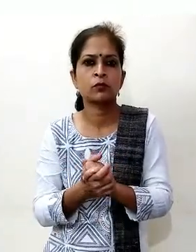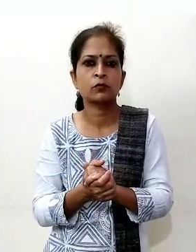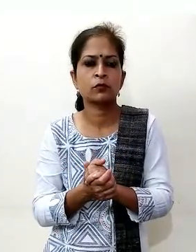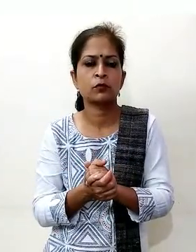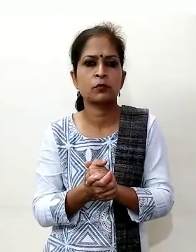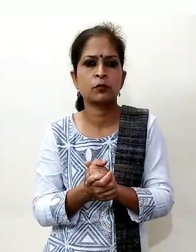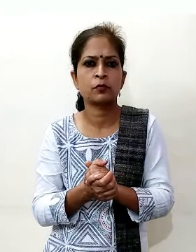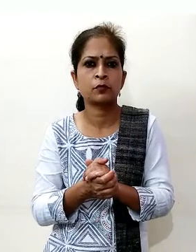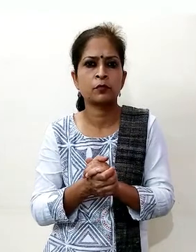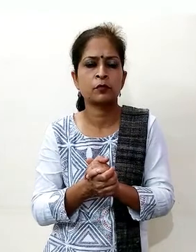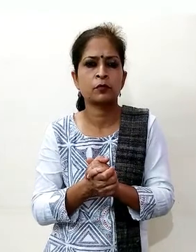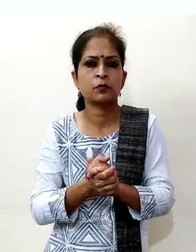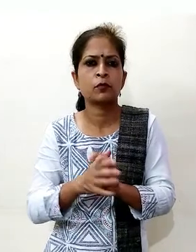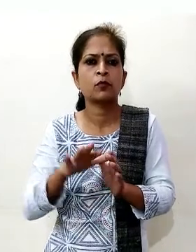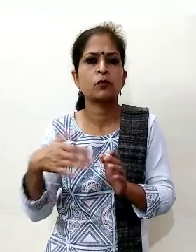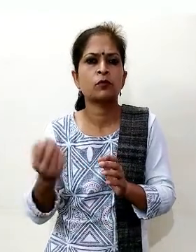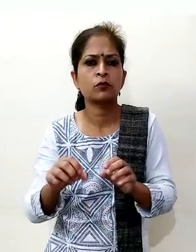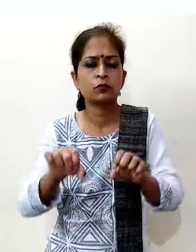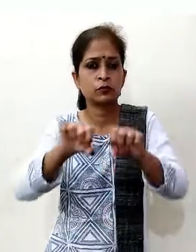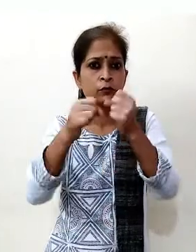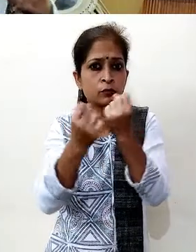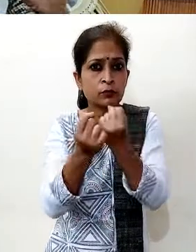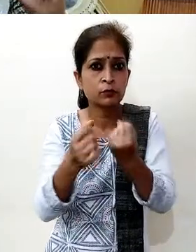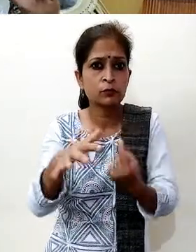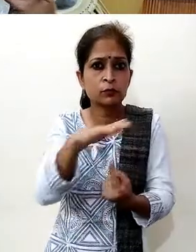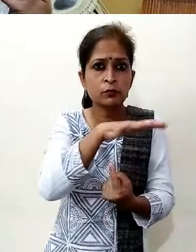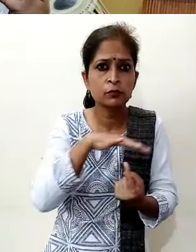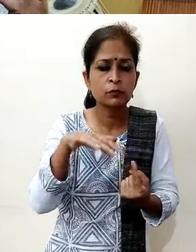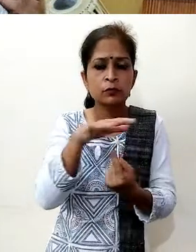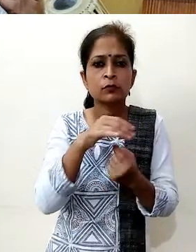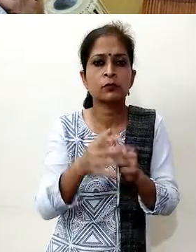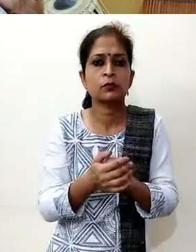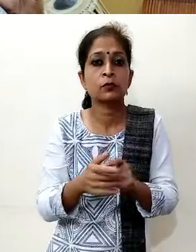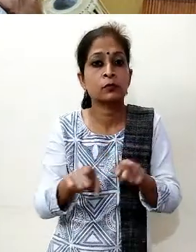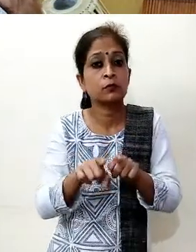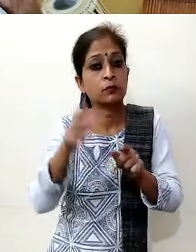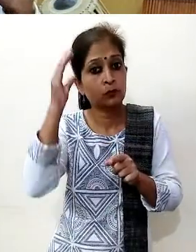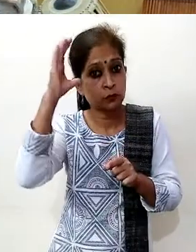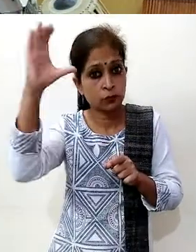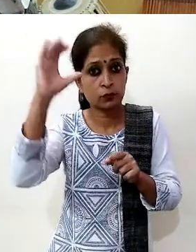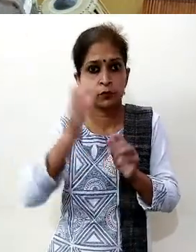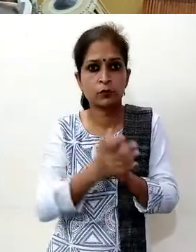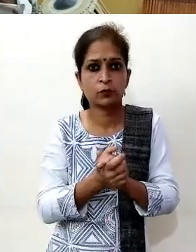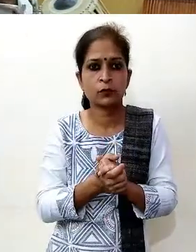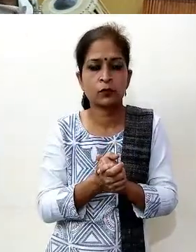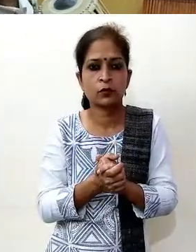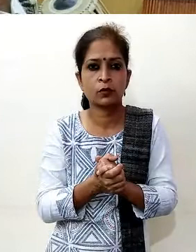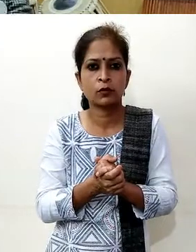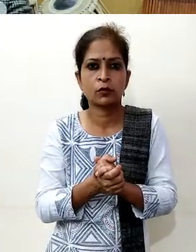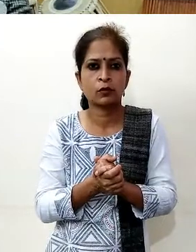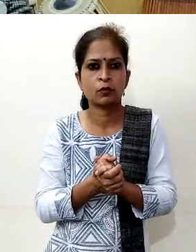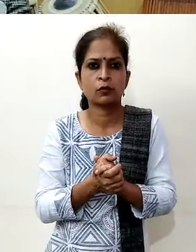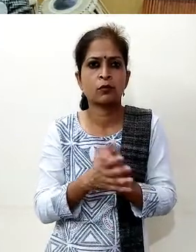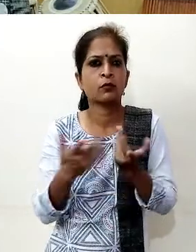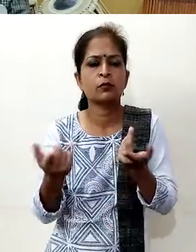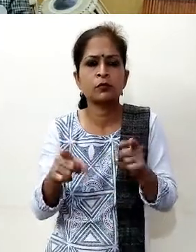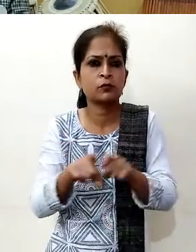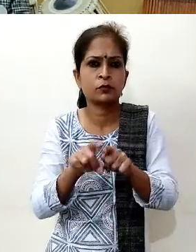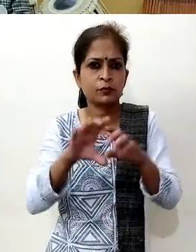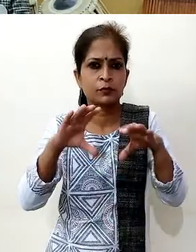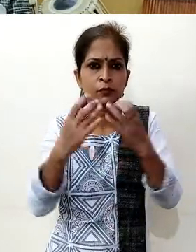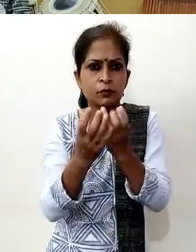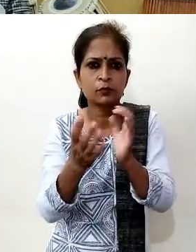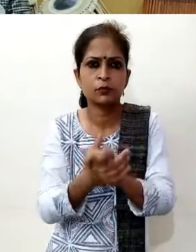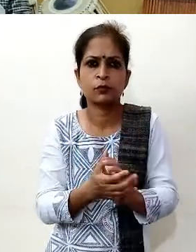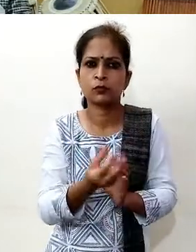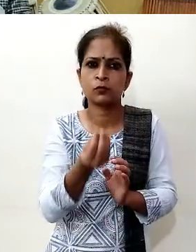हैं, एक पूरे समाज की परिकल्पना। बहुत कमजोर कुछ लोग, जैसे एक क्लास में होते हैं कि